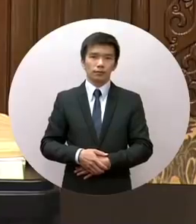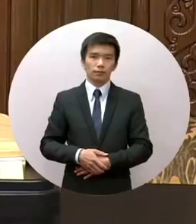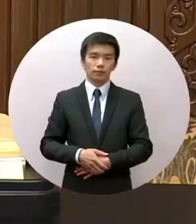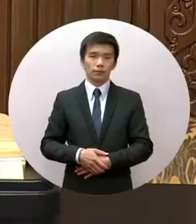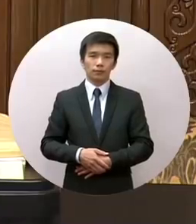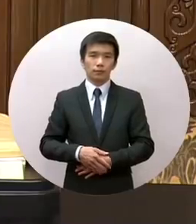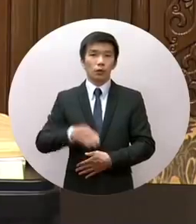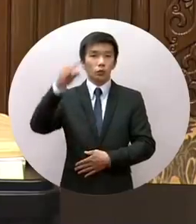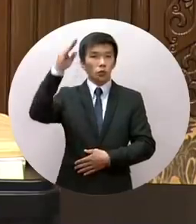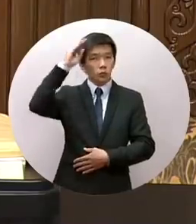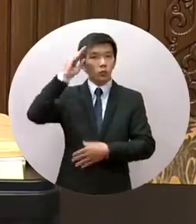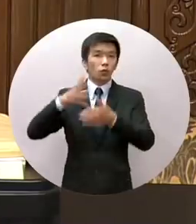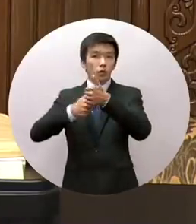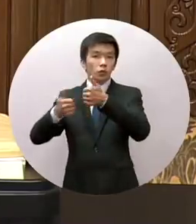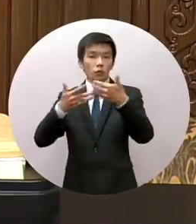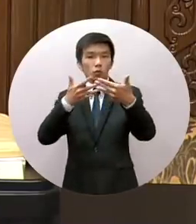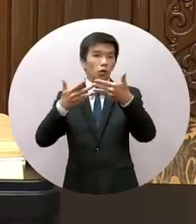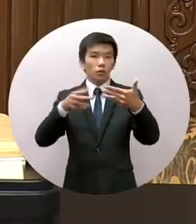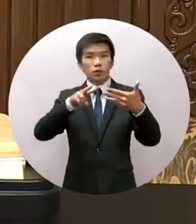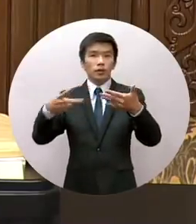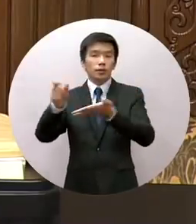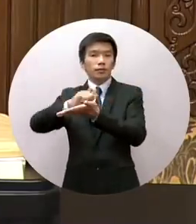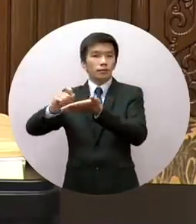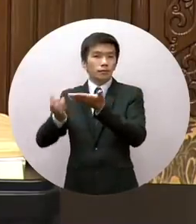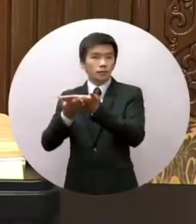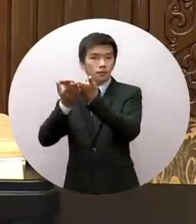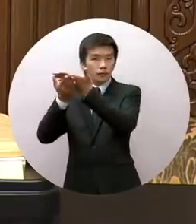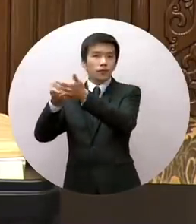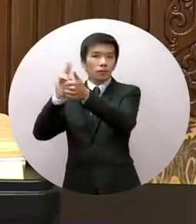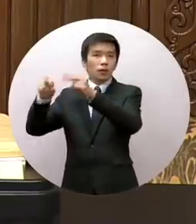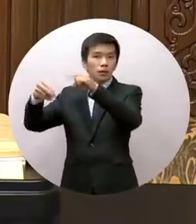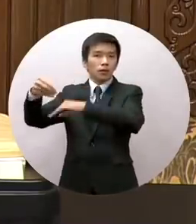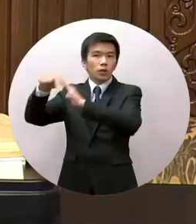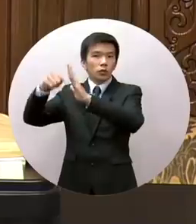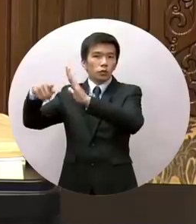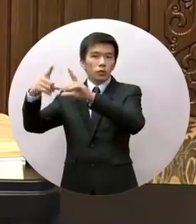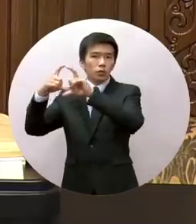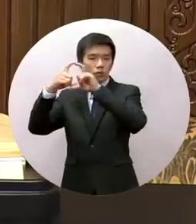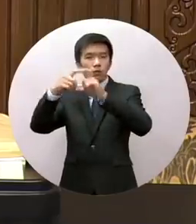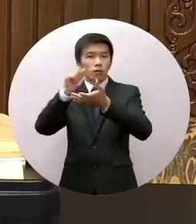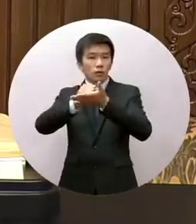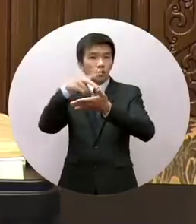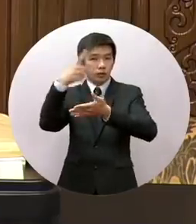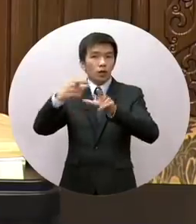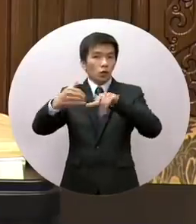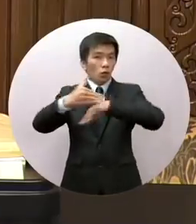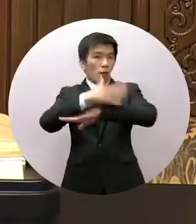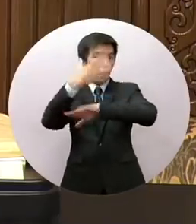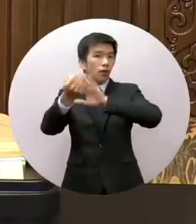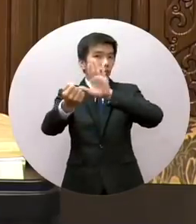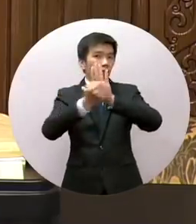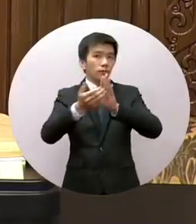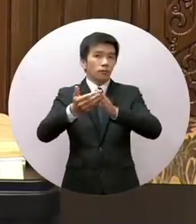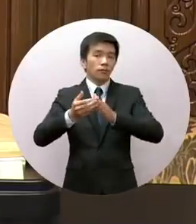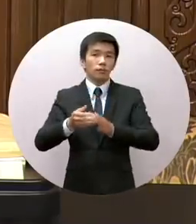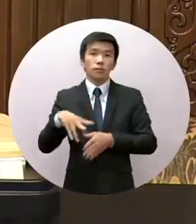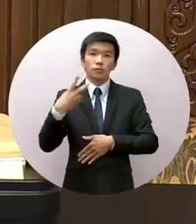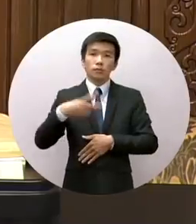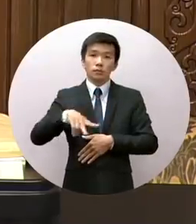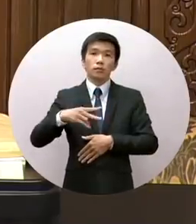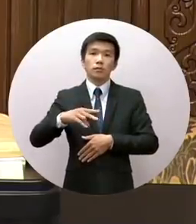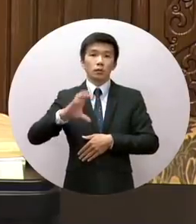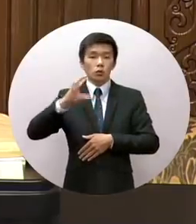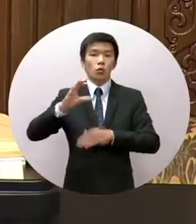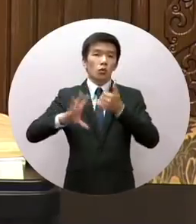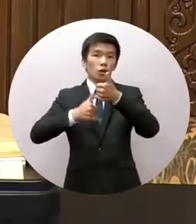苏正清委员之质询已书面提出，请行政院书面答复，并列入记录刊登公报。接着，请罗明才委